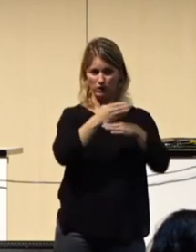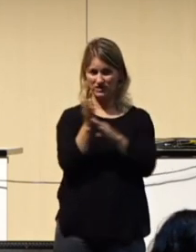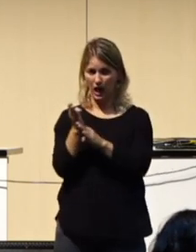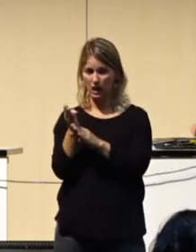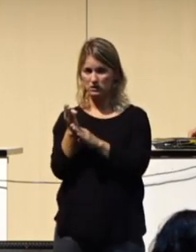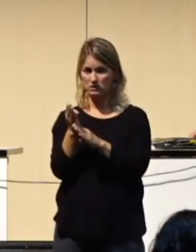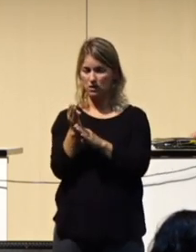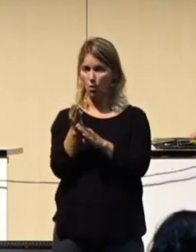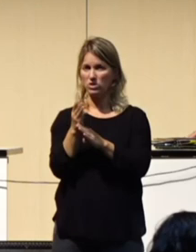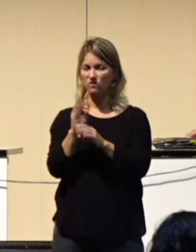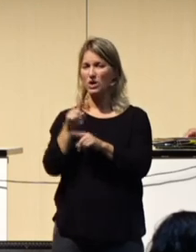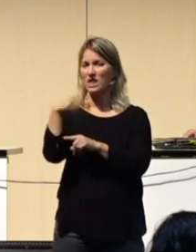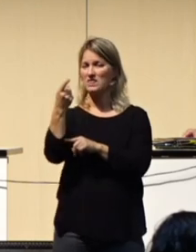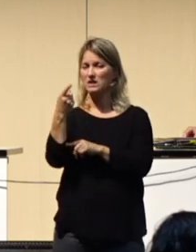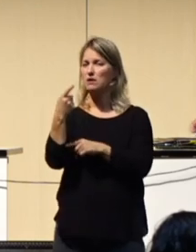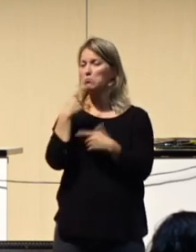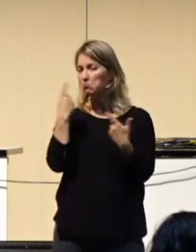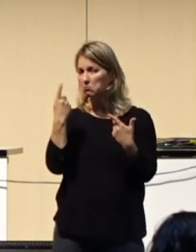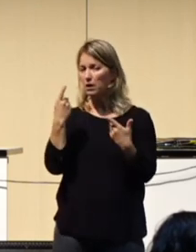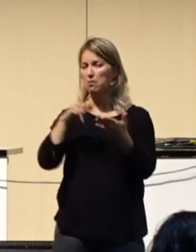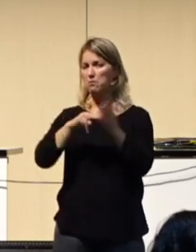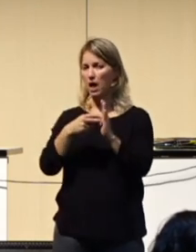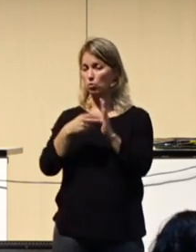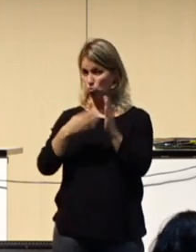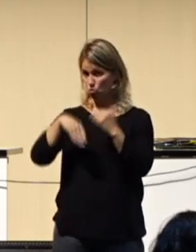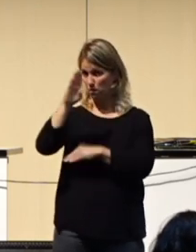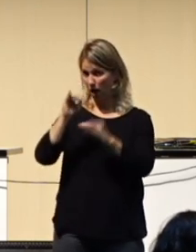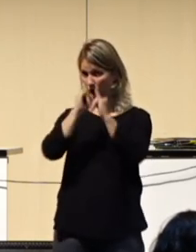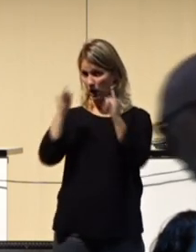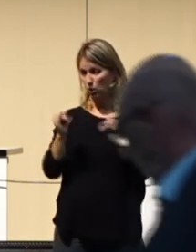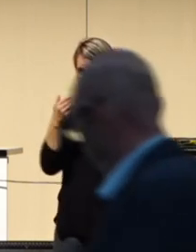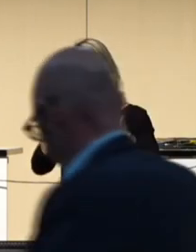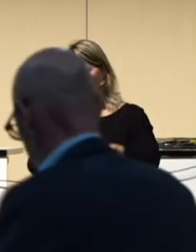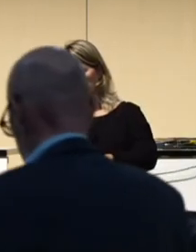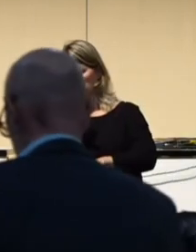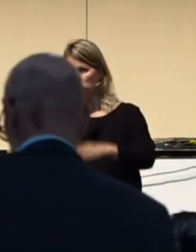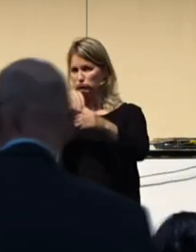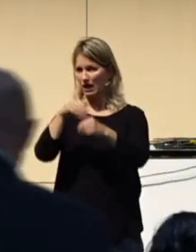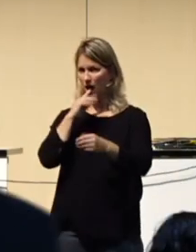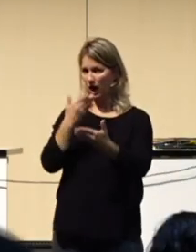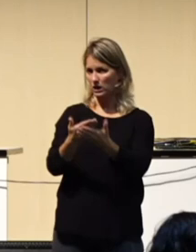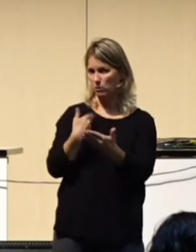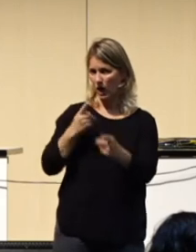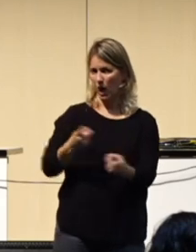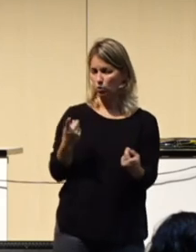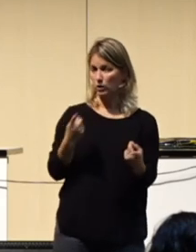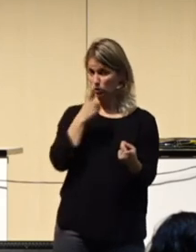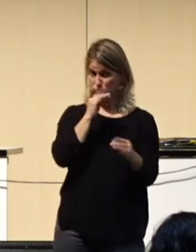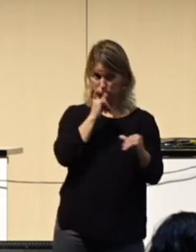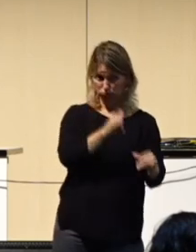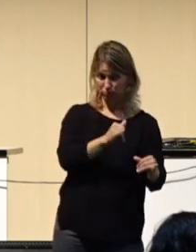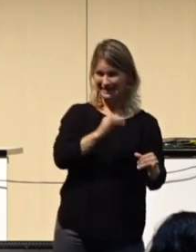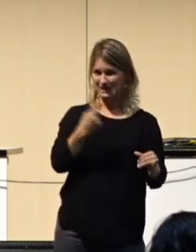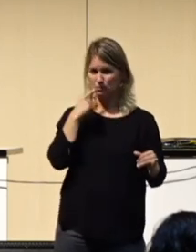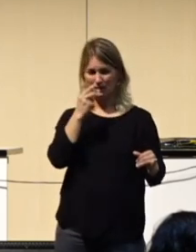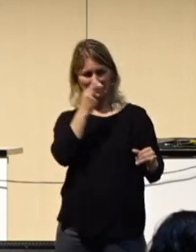zur zukünftigen Planung noch weitere Einrichtungen mit Angeboten hinzu? Und wenn ja, welche Angebote sollen denn nach aktuellem